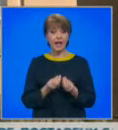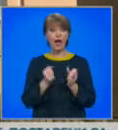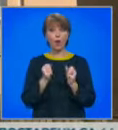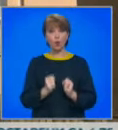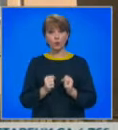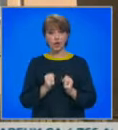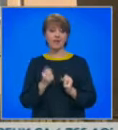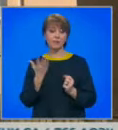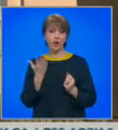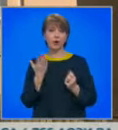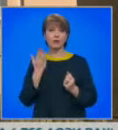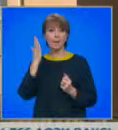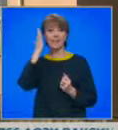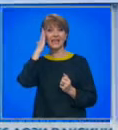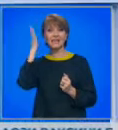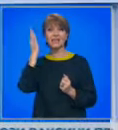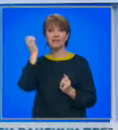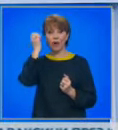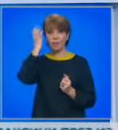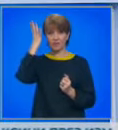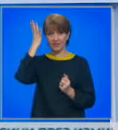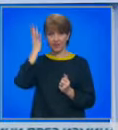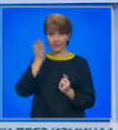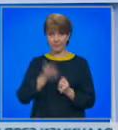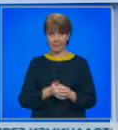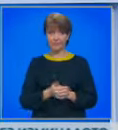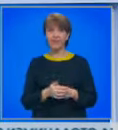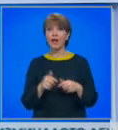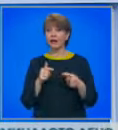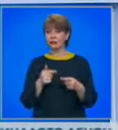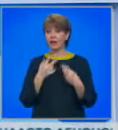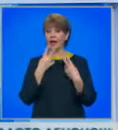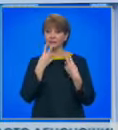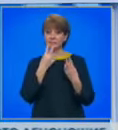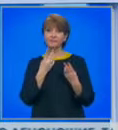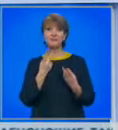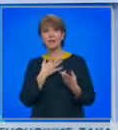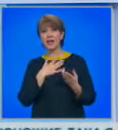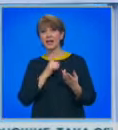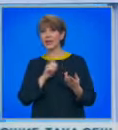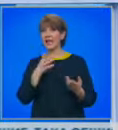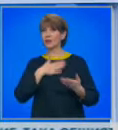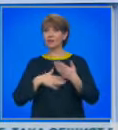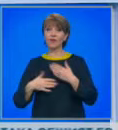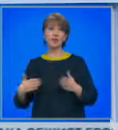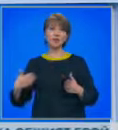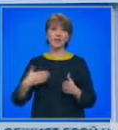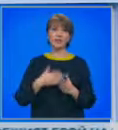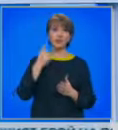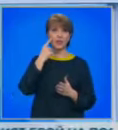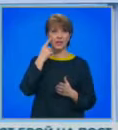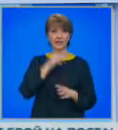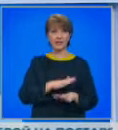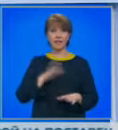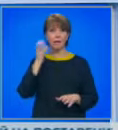от Просветното министерство. Така изглежда едната гледна точка. Другата – недоволство срещу тестването на деца. В Бургас